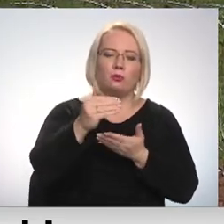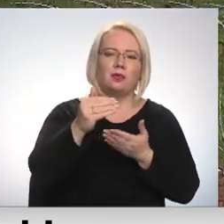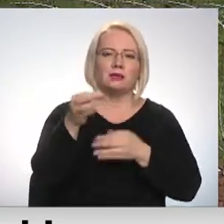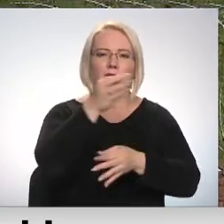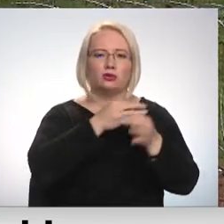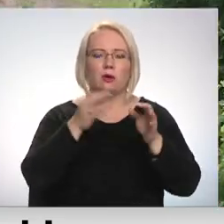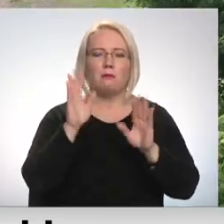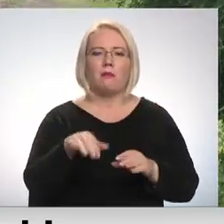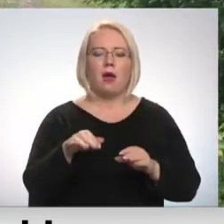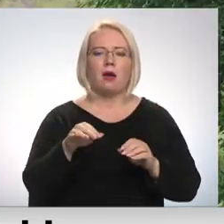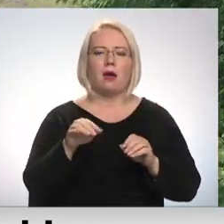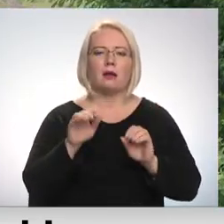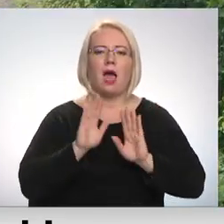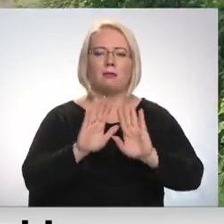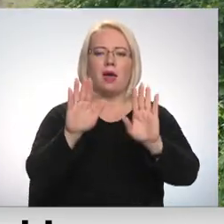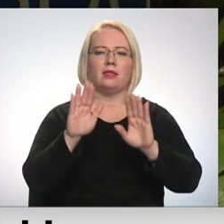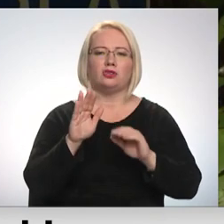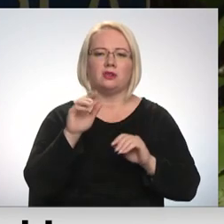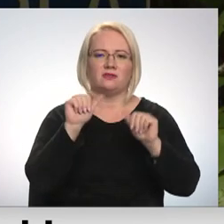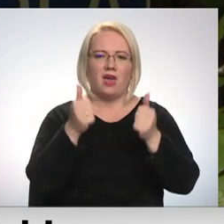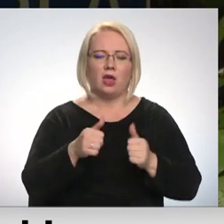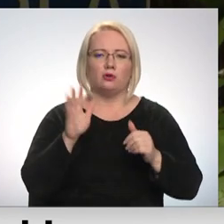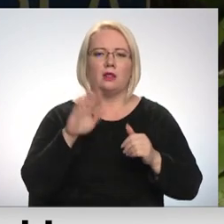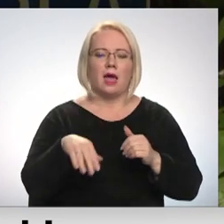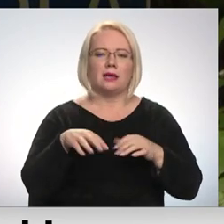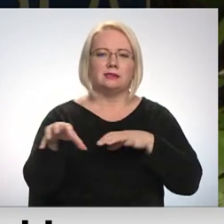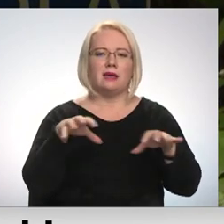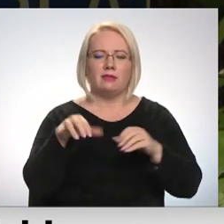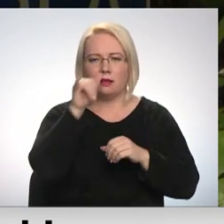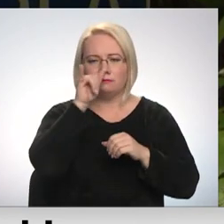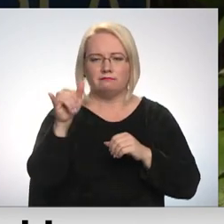par iespēju lietot atbaidīšanas līdzekļus, lai dzīvnieks novirsītu no robežu joslas.